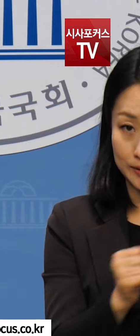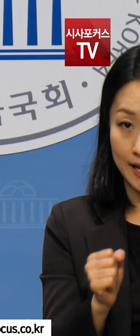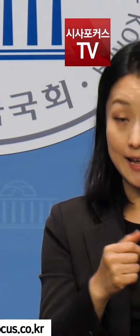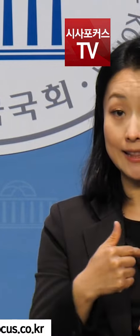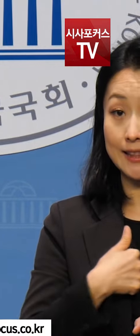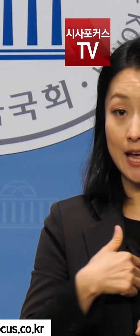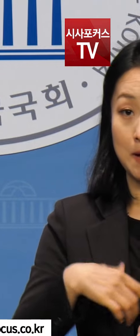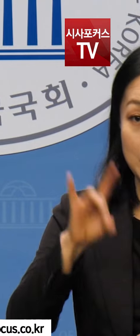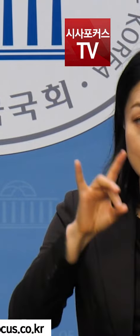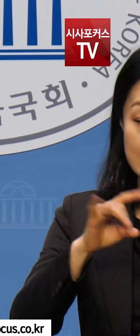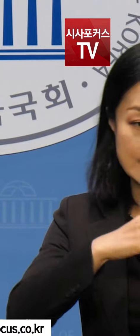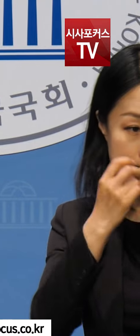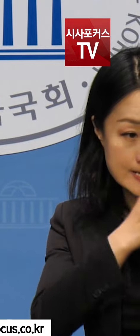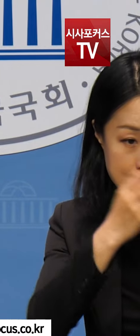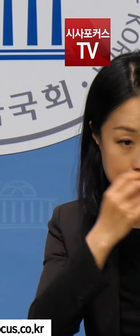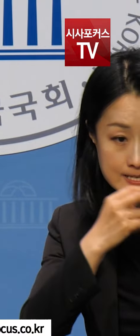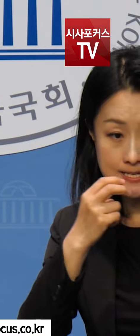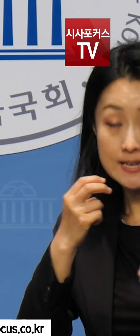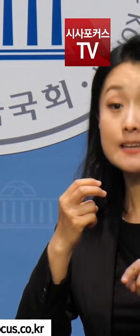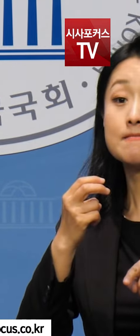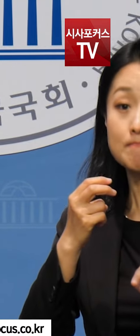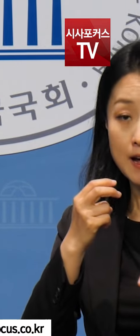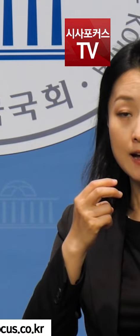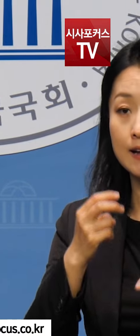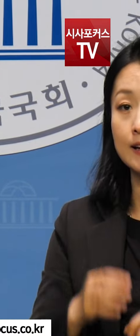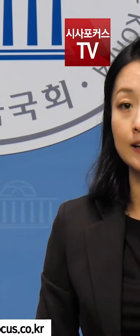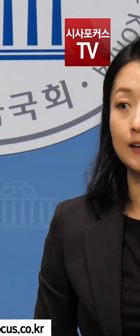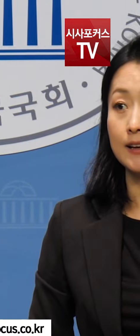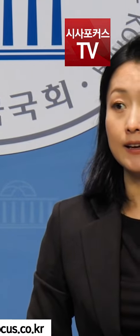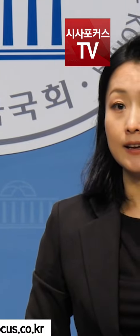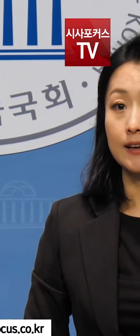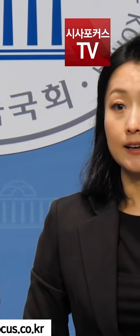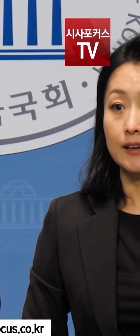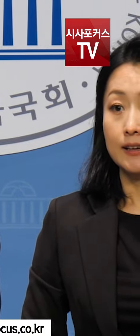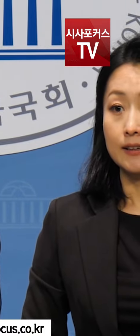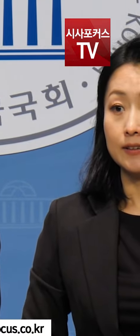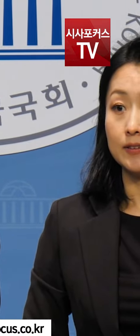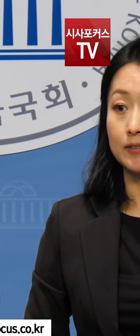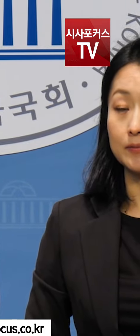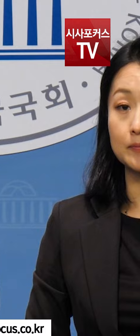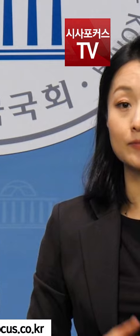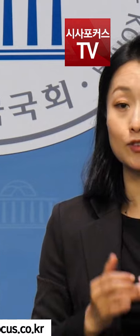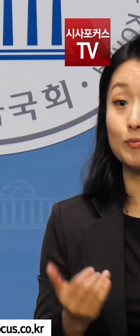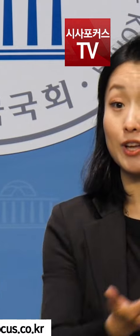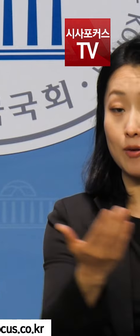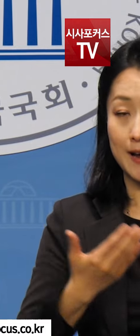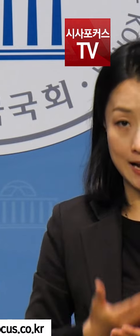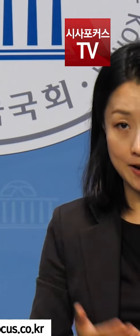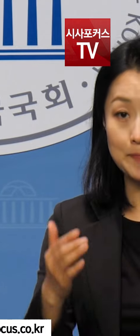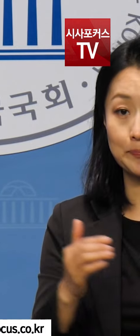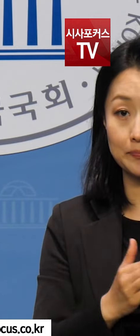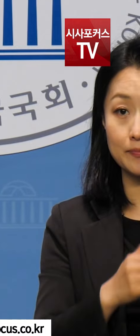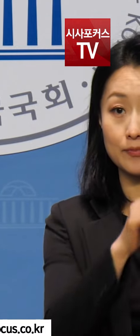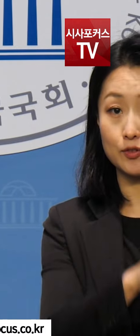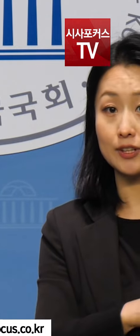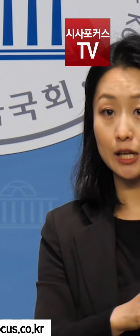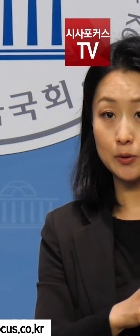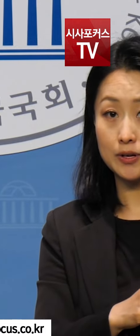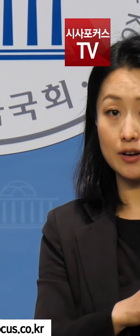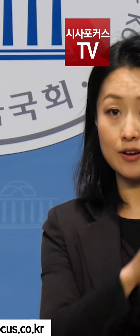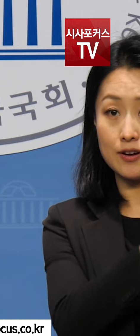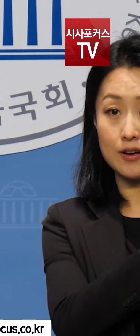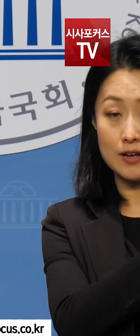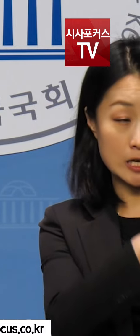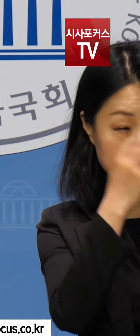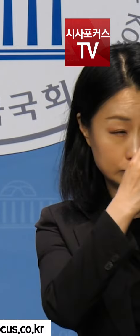의혹을 국가 우리 기자회견으로 국민들께 알리고 윤석열 후보에 대한